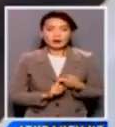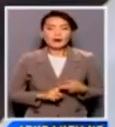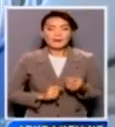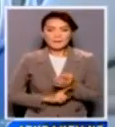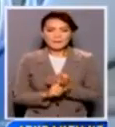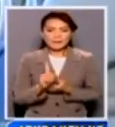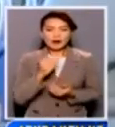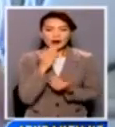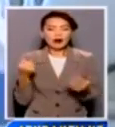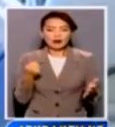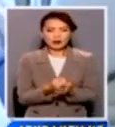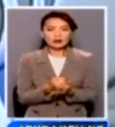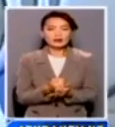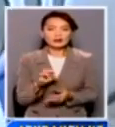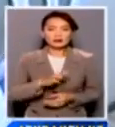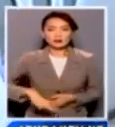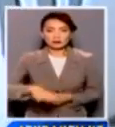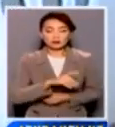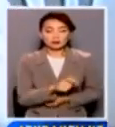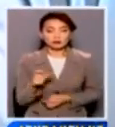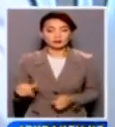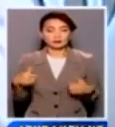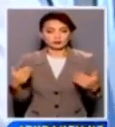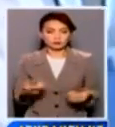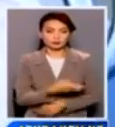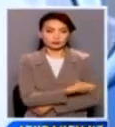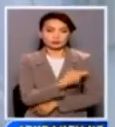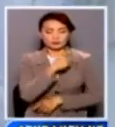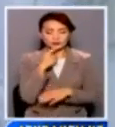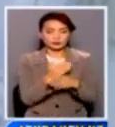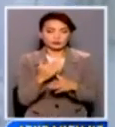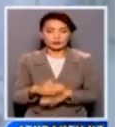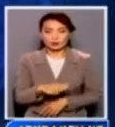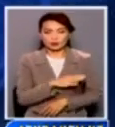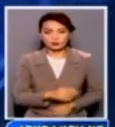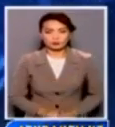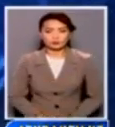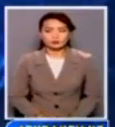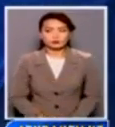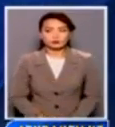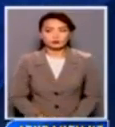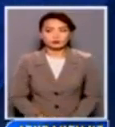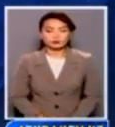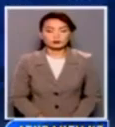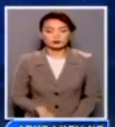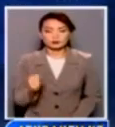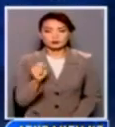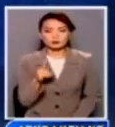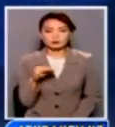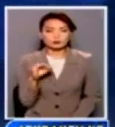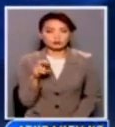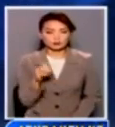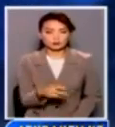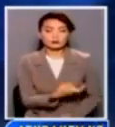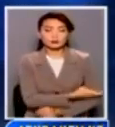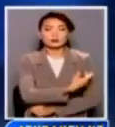бері соңғы уақытқа дейін Атырау облысының тұрғындарына медициналық көмек көрсеткен. Ғаділет ағамыз медицина